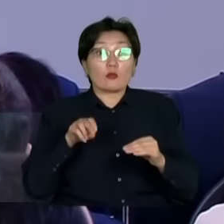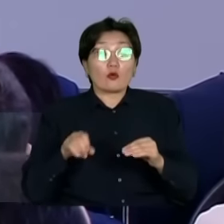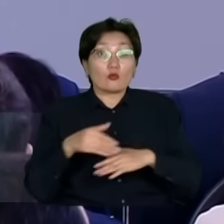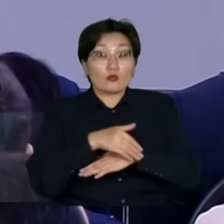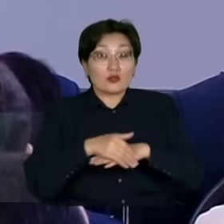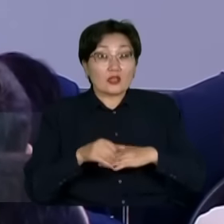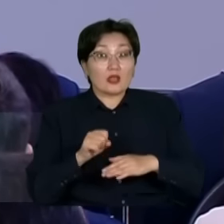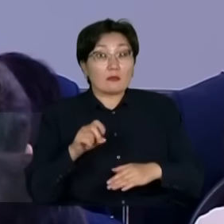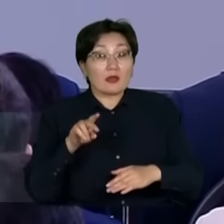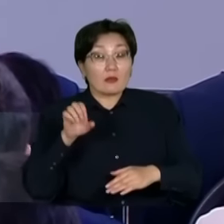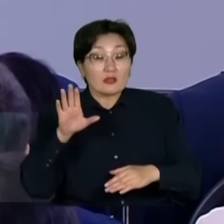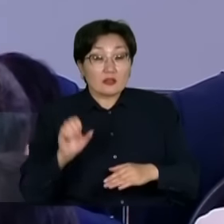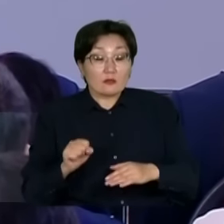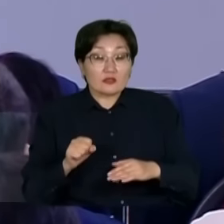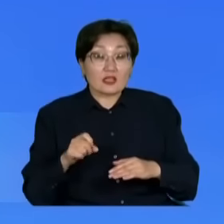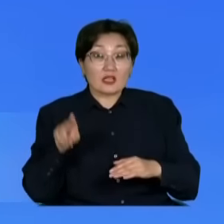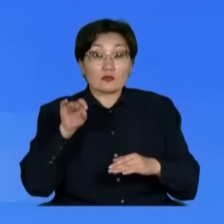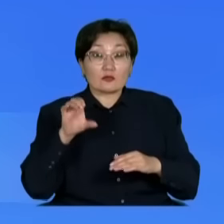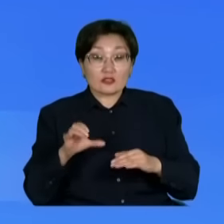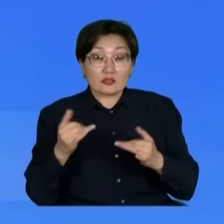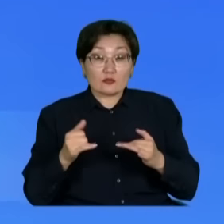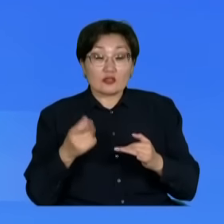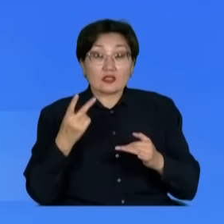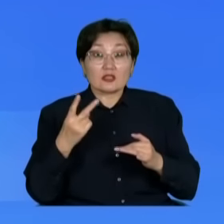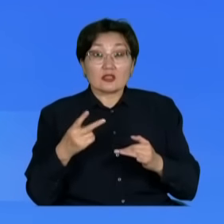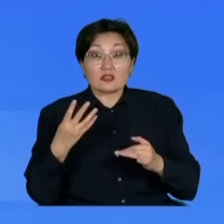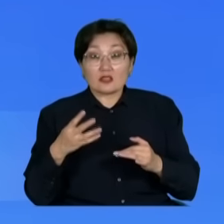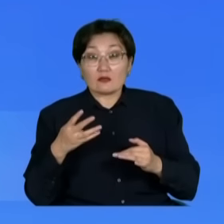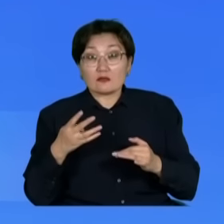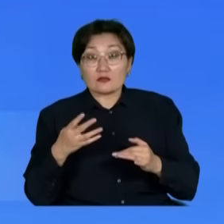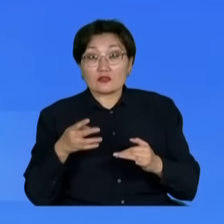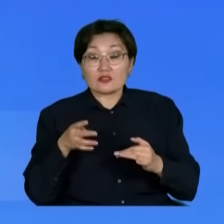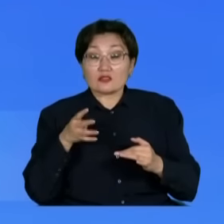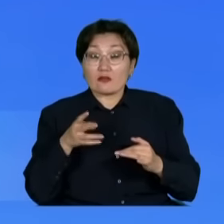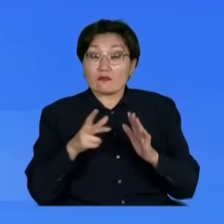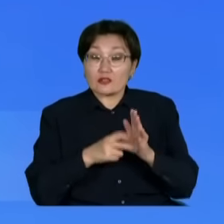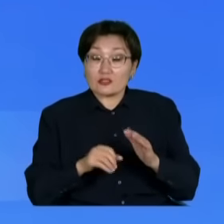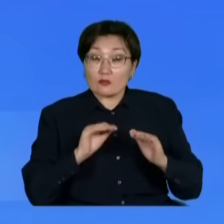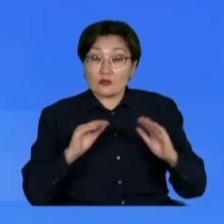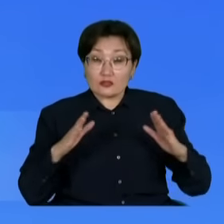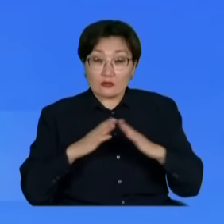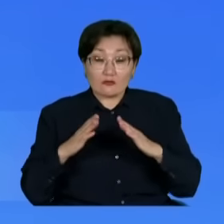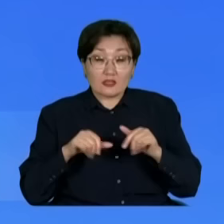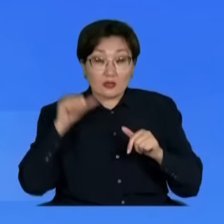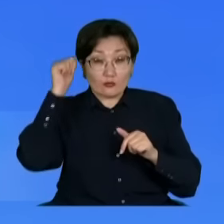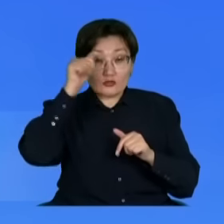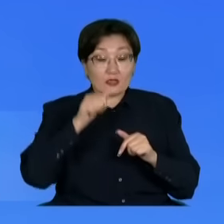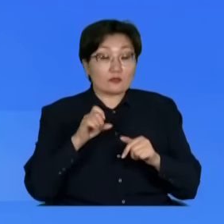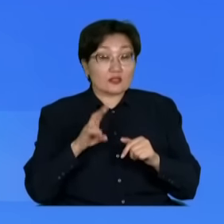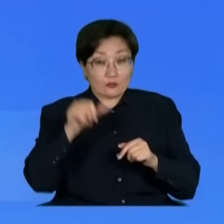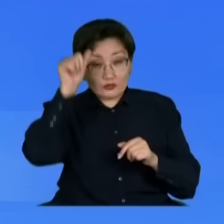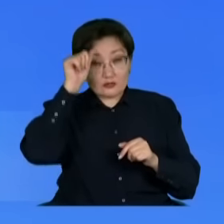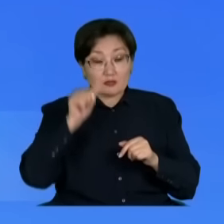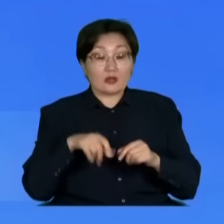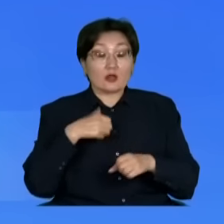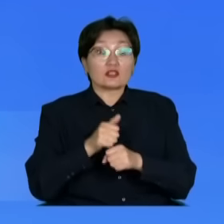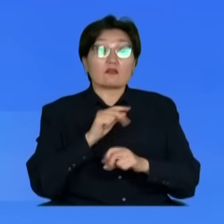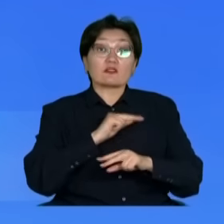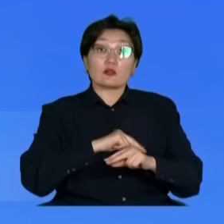ведутся работы пост сист водоснабжения канализации всего 4.800 абонентов в этом году в ноябре месяце осные